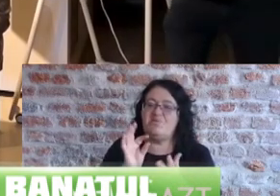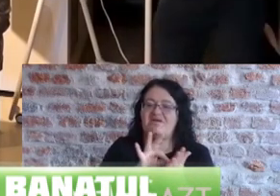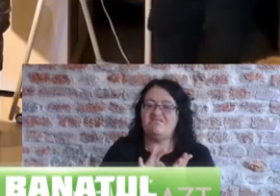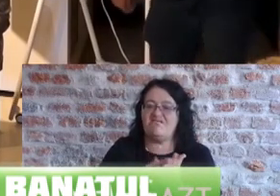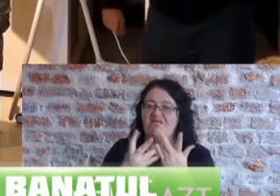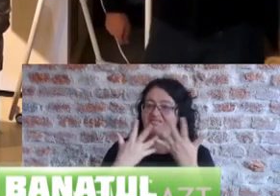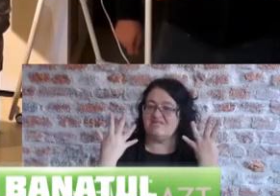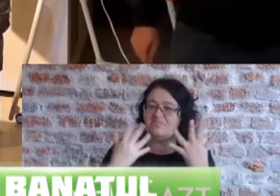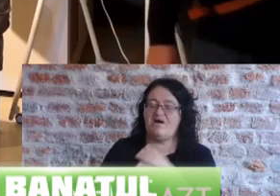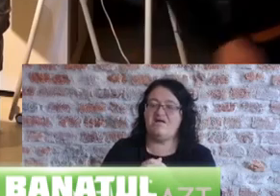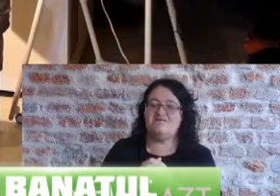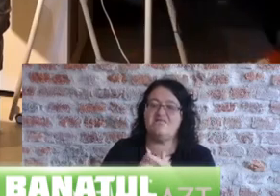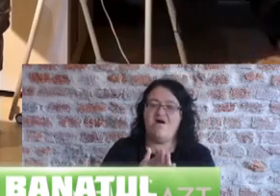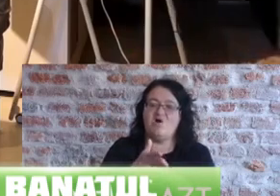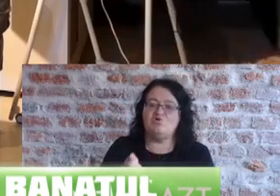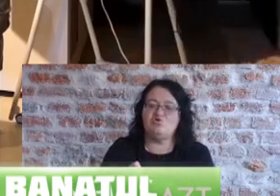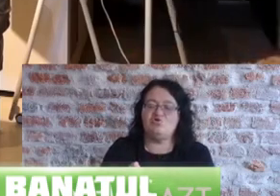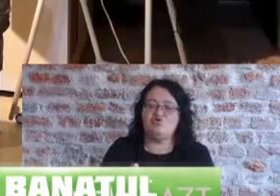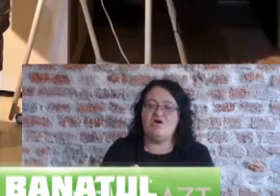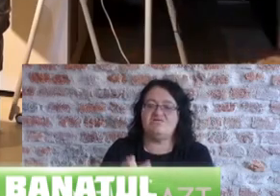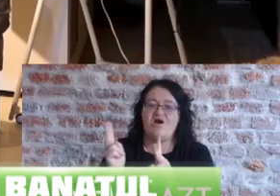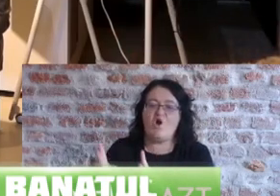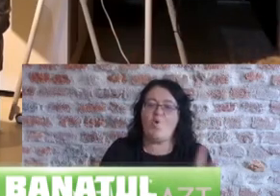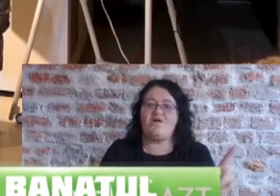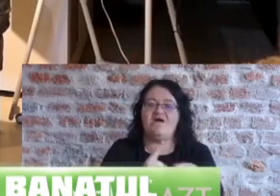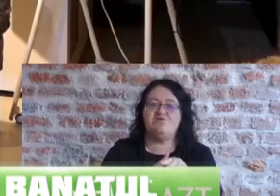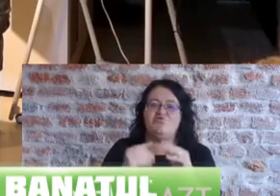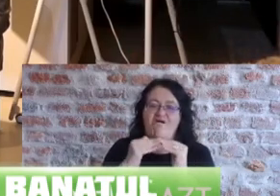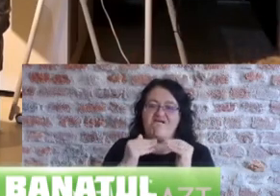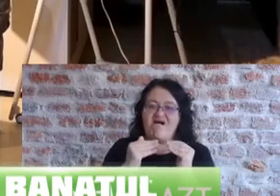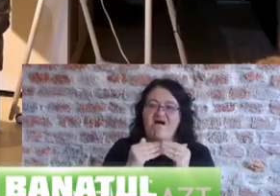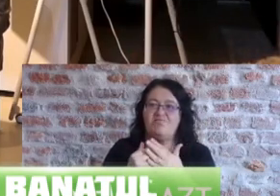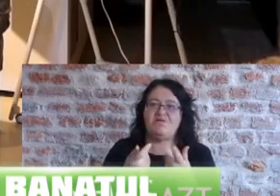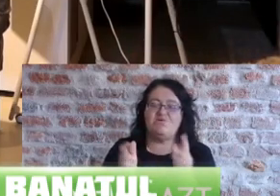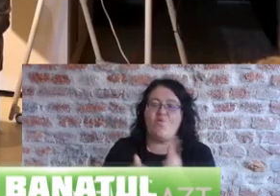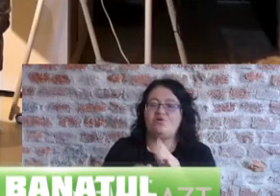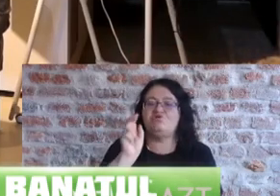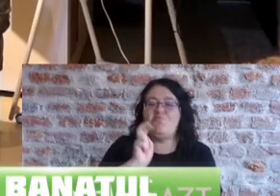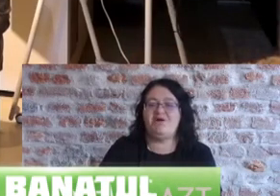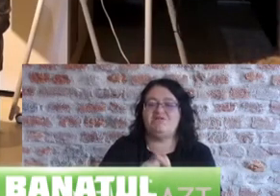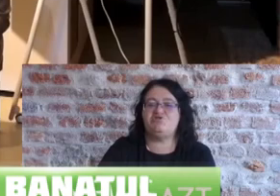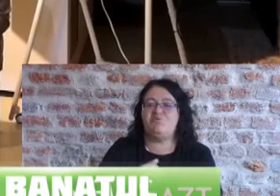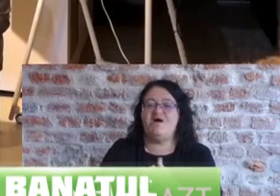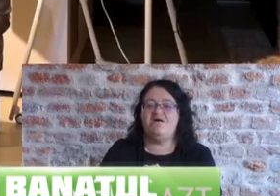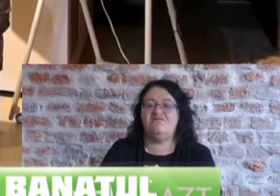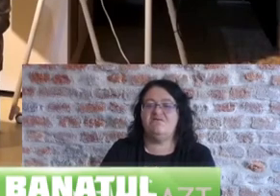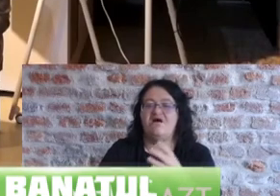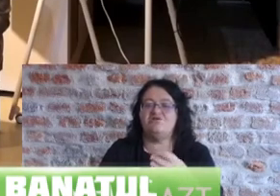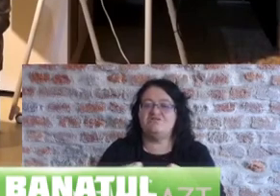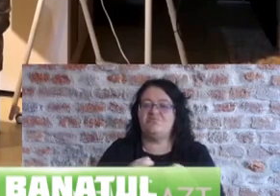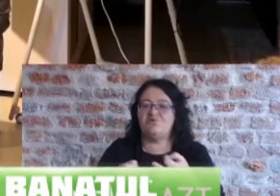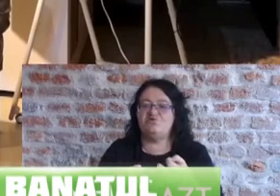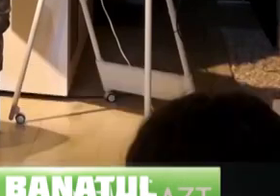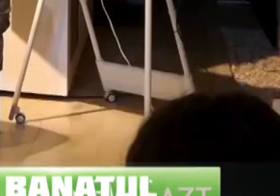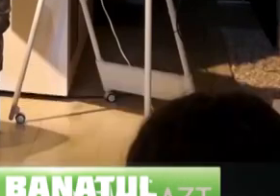criterii de transparență, de acces echitabil și egal pentru orice participant la această procedură